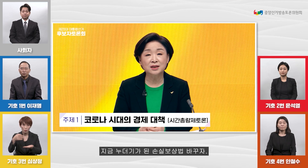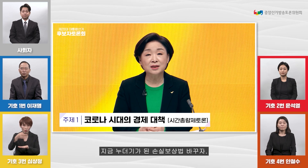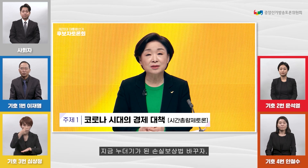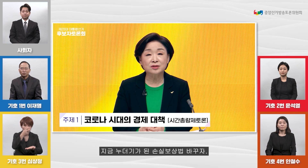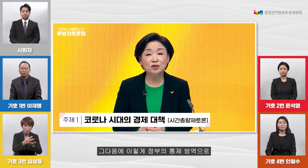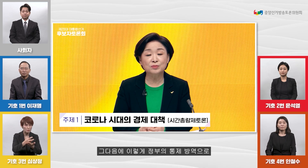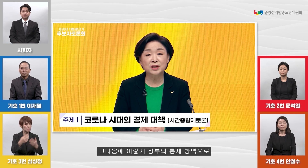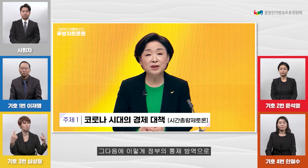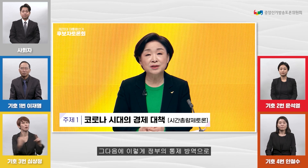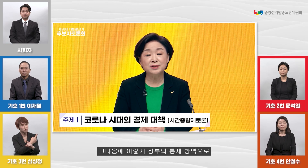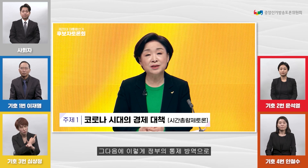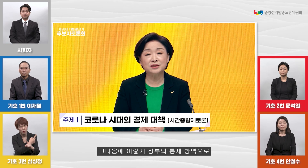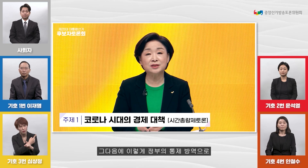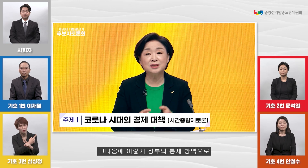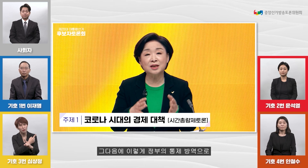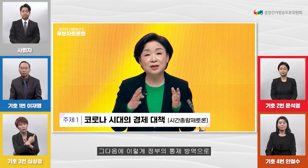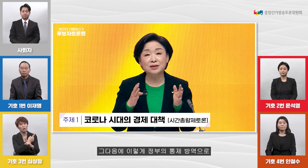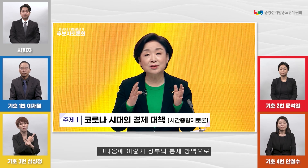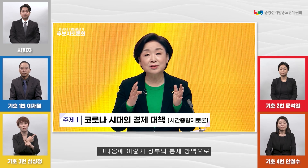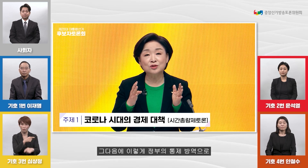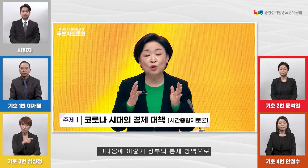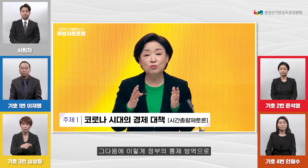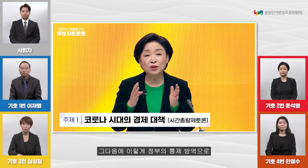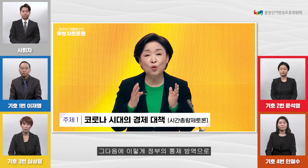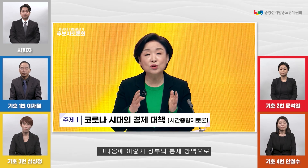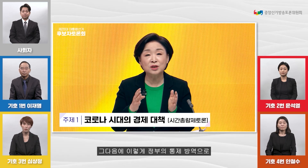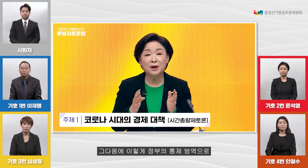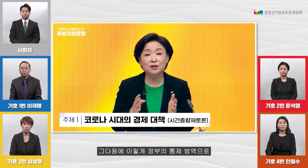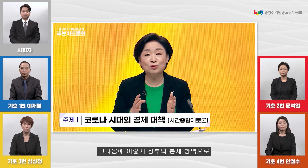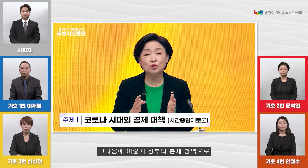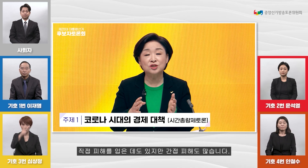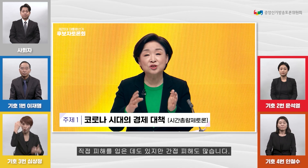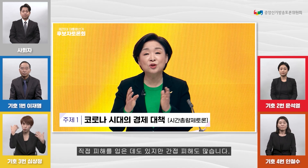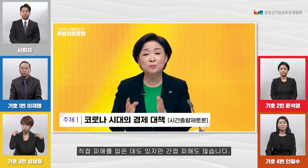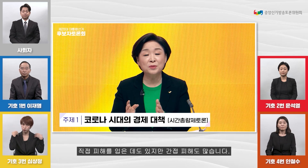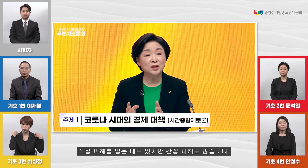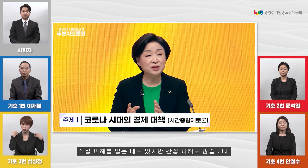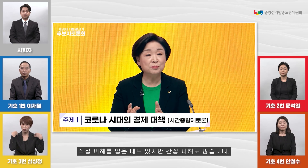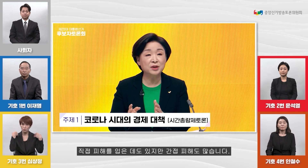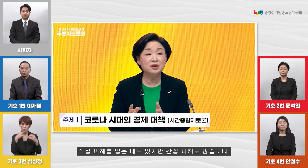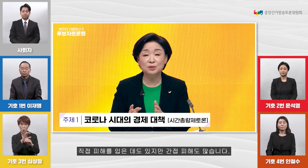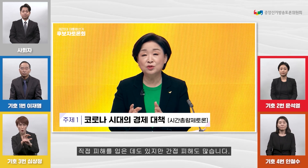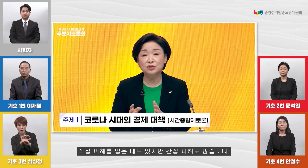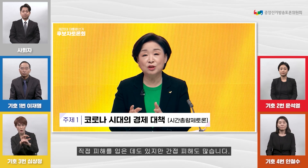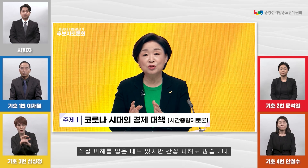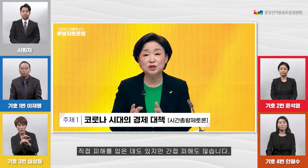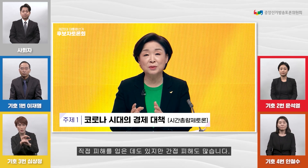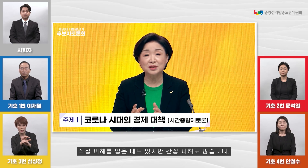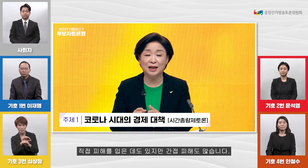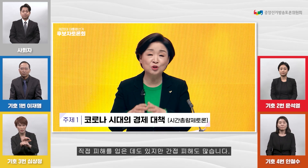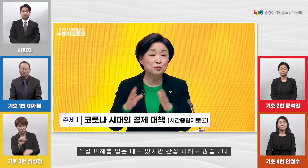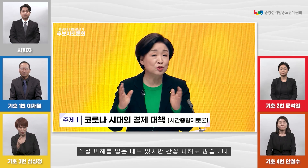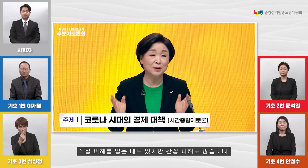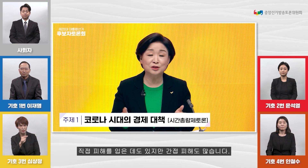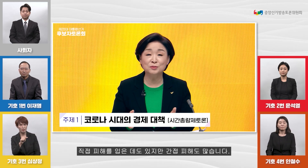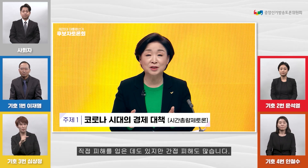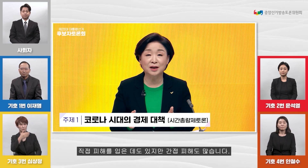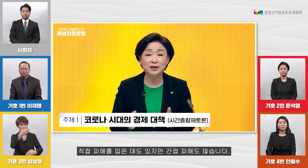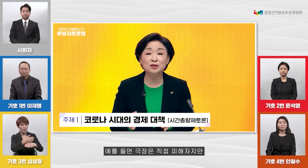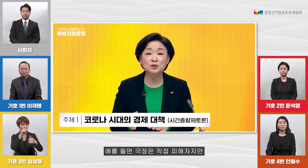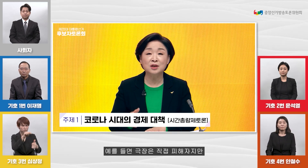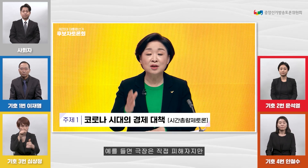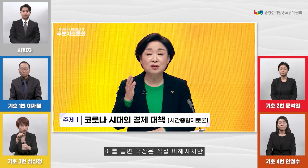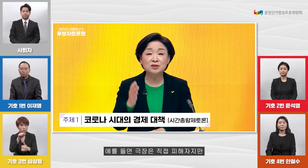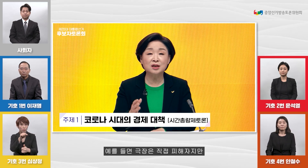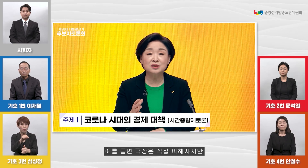바꾸자. 그 다음에 이렇게 정부의 통제 방역으로 직접 이렇게 피해를 입은 데도 있지만 간접 피해도 많습니다.